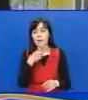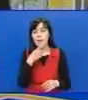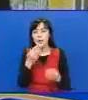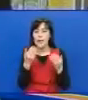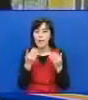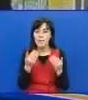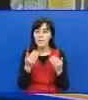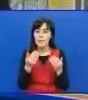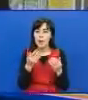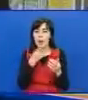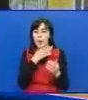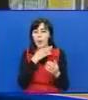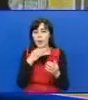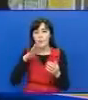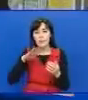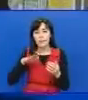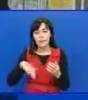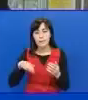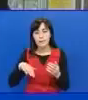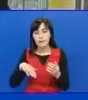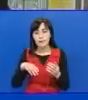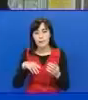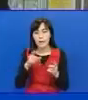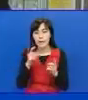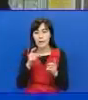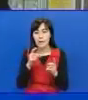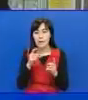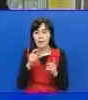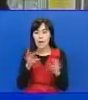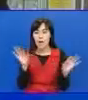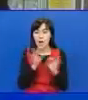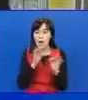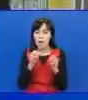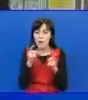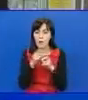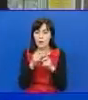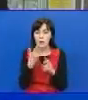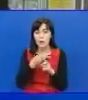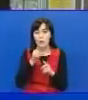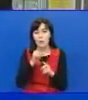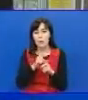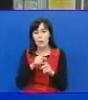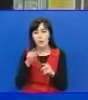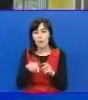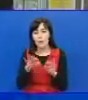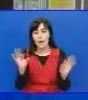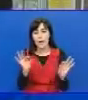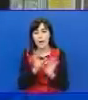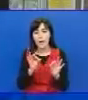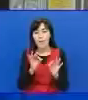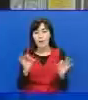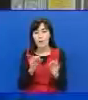көп кейінгі шығып жатқан әндерге көңілім толмайды, әндерге деп айтпайын, сөздеріне. Өйткені оның әннің